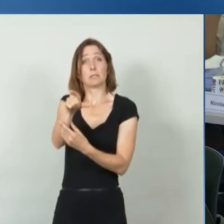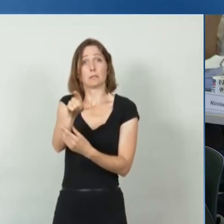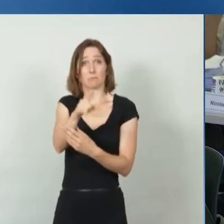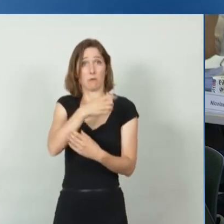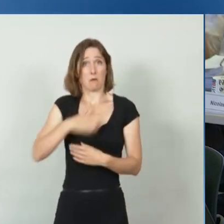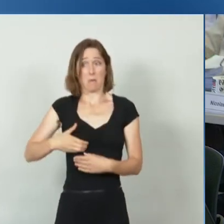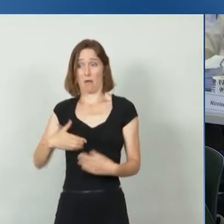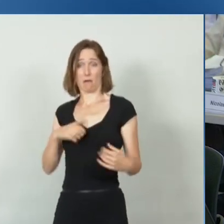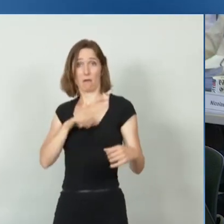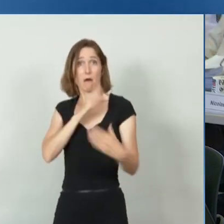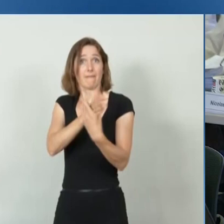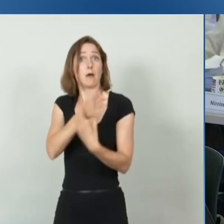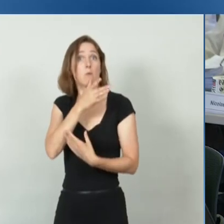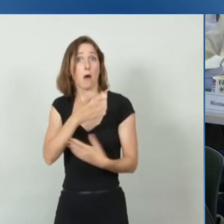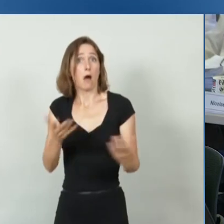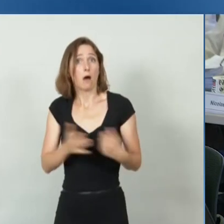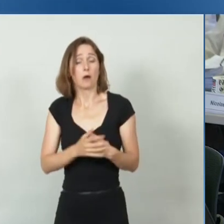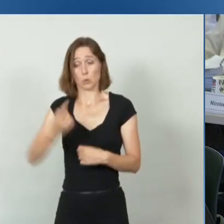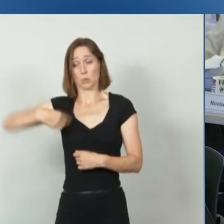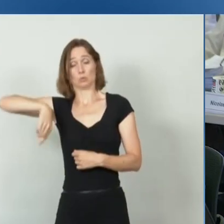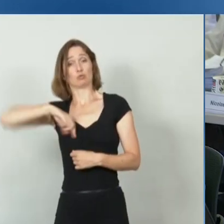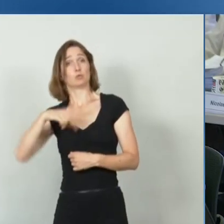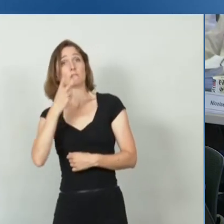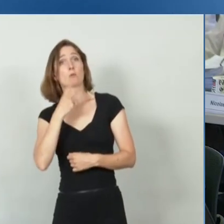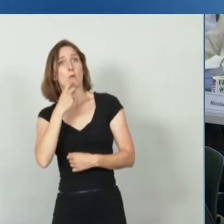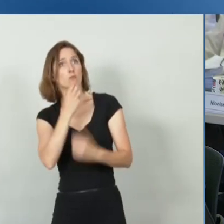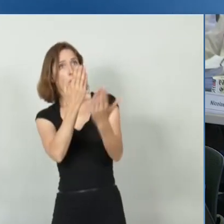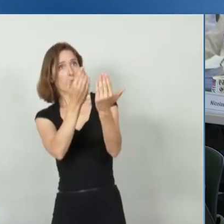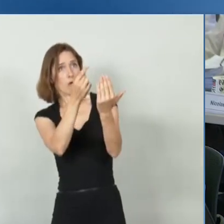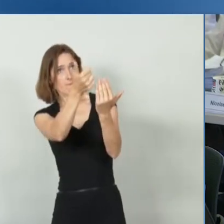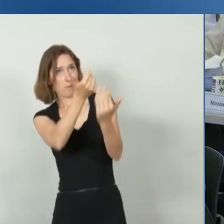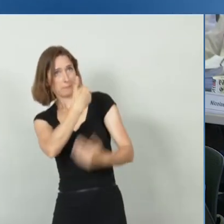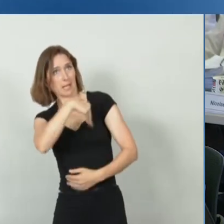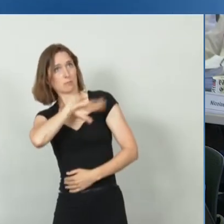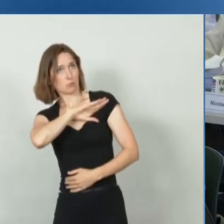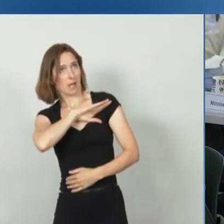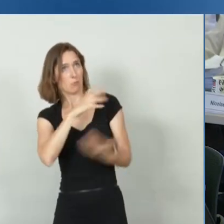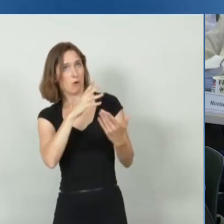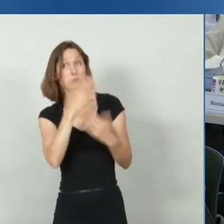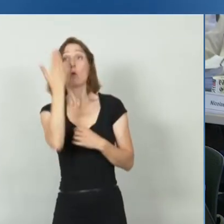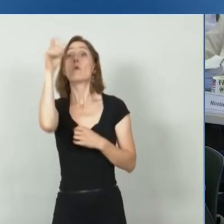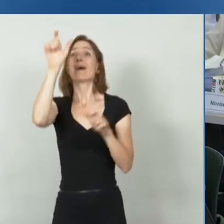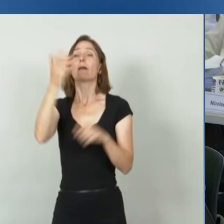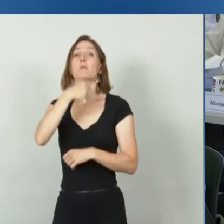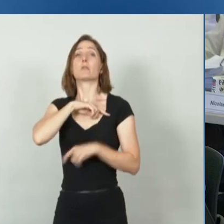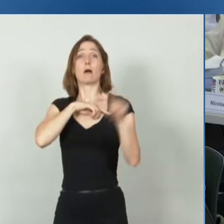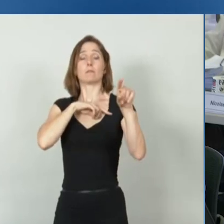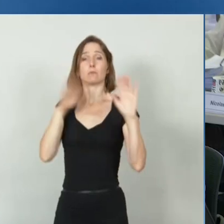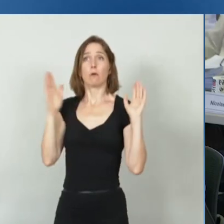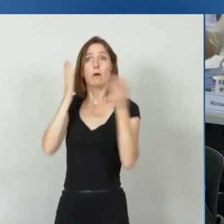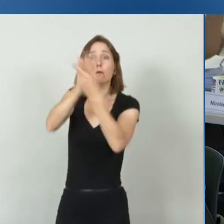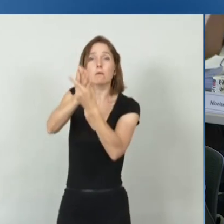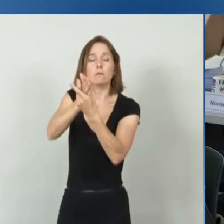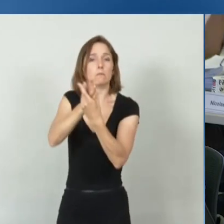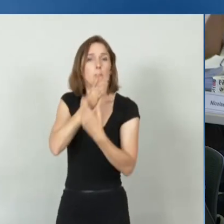nous vous attendons sur ce qui relève de vos responsabilités et non pas sur celle des autres ou alors encore une fois je le